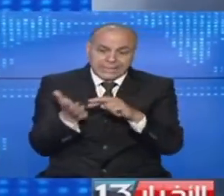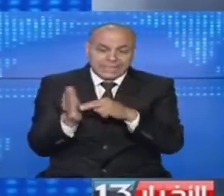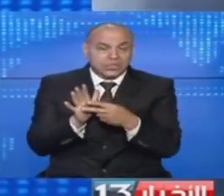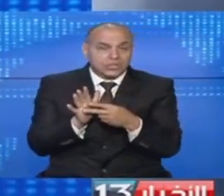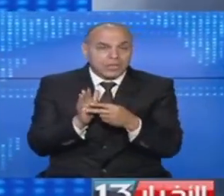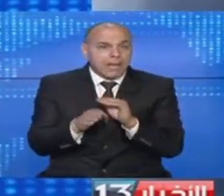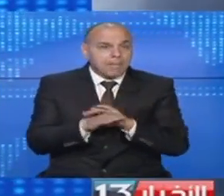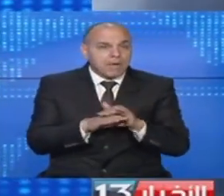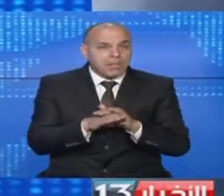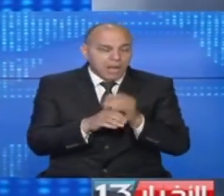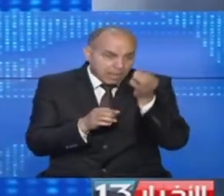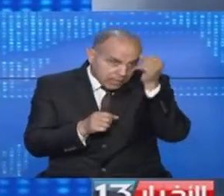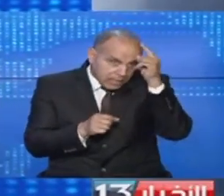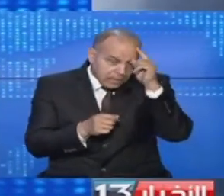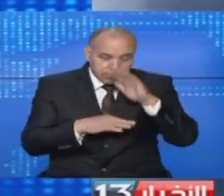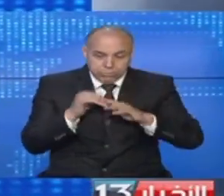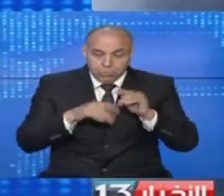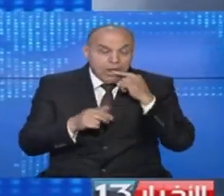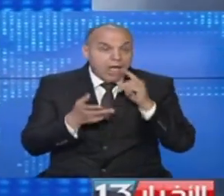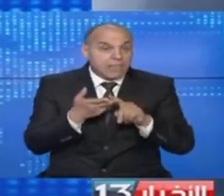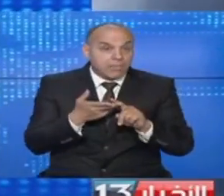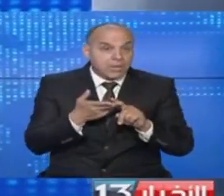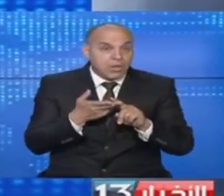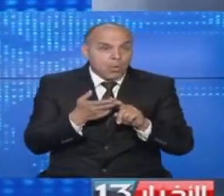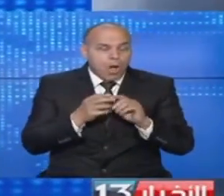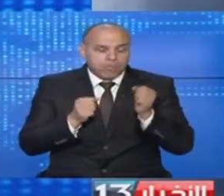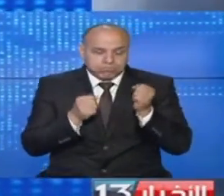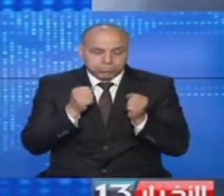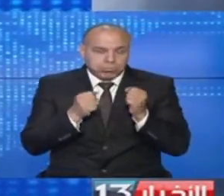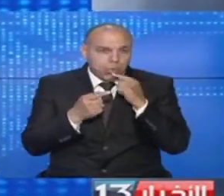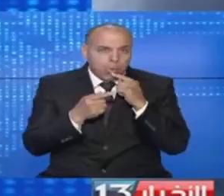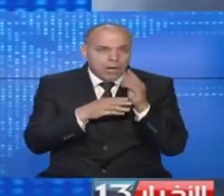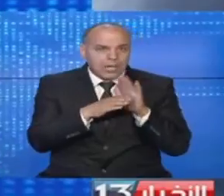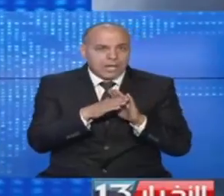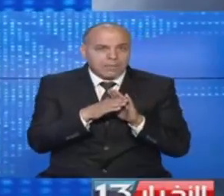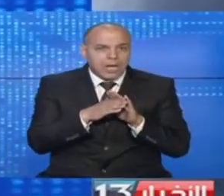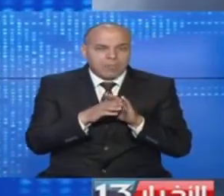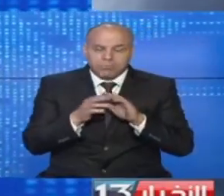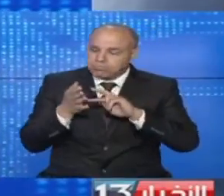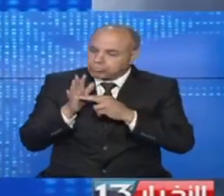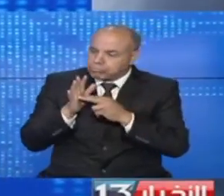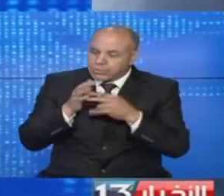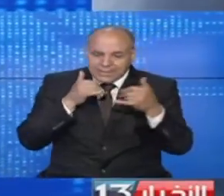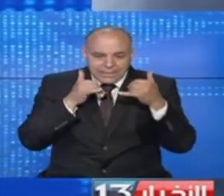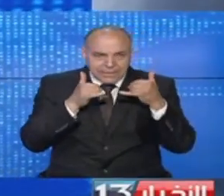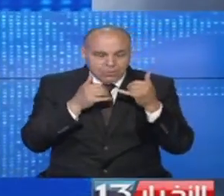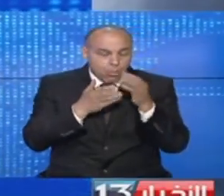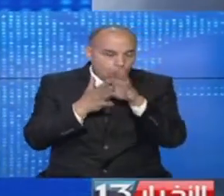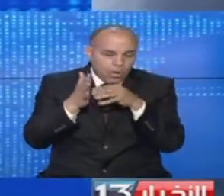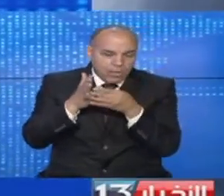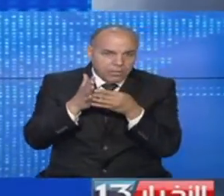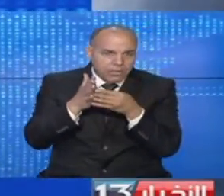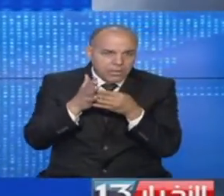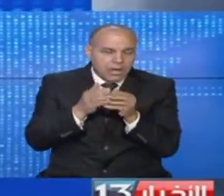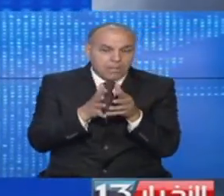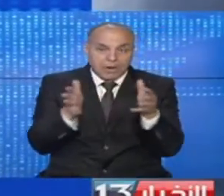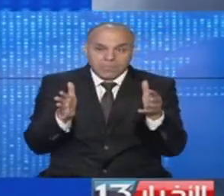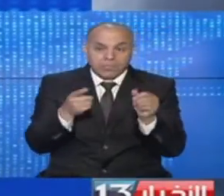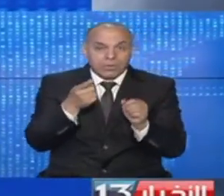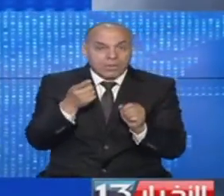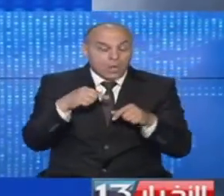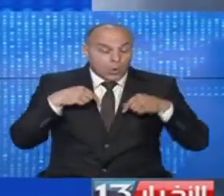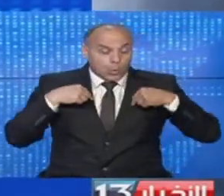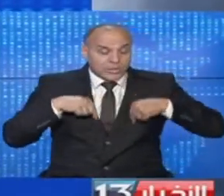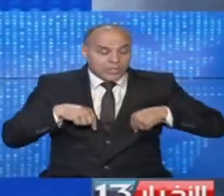التكنولوجية في مجالات الذكاء الاصطناعي والروبوتات والأمن السيبرني والاتصالات والبيانات الضخمة.